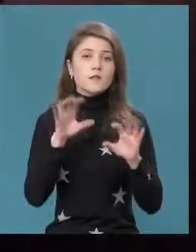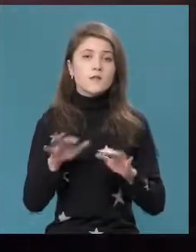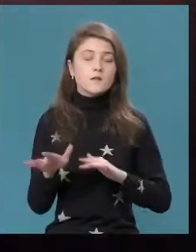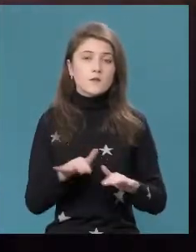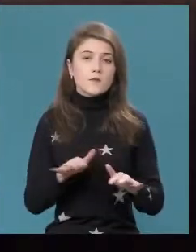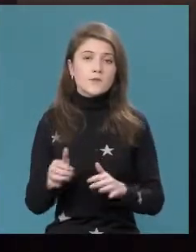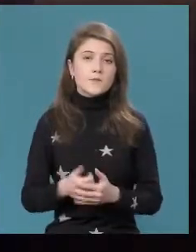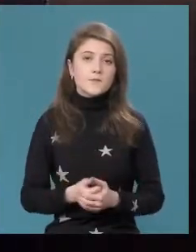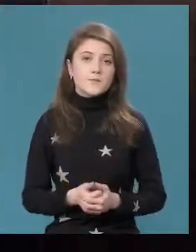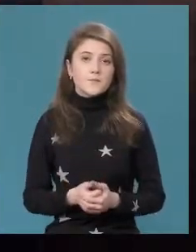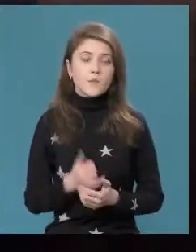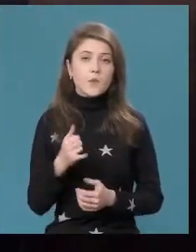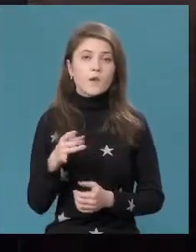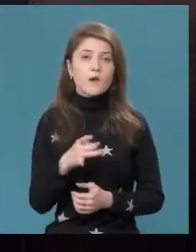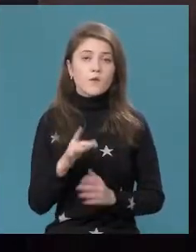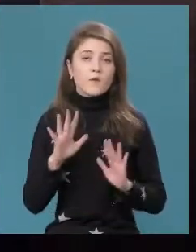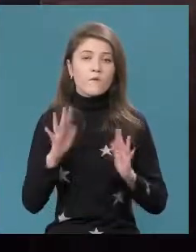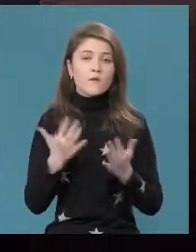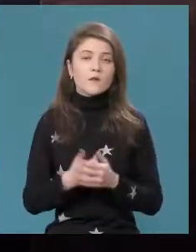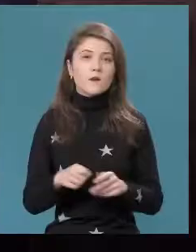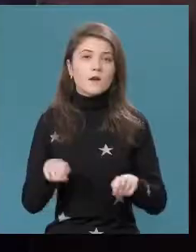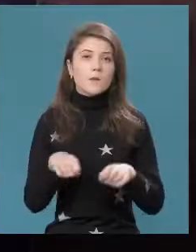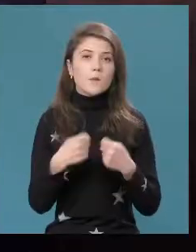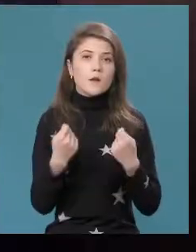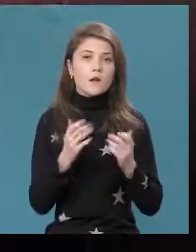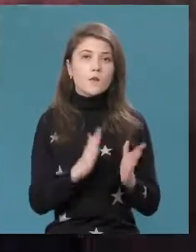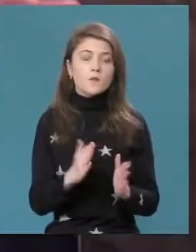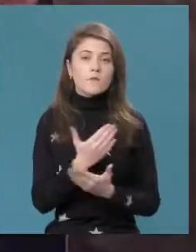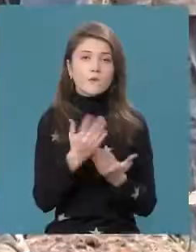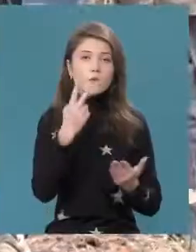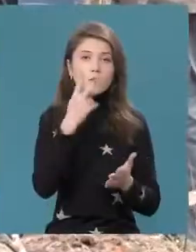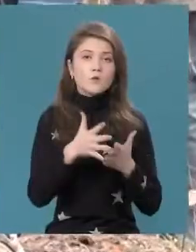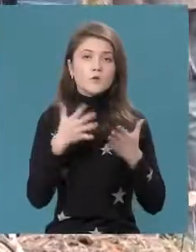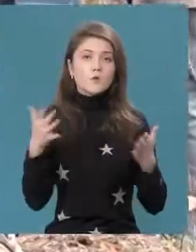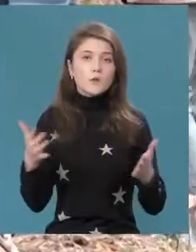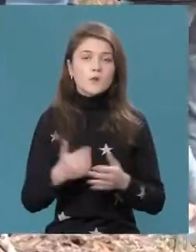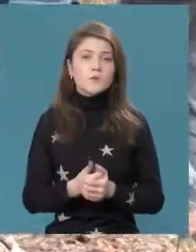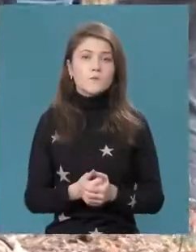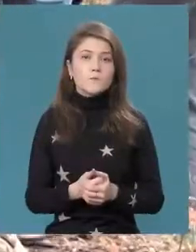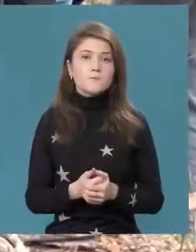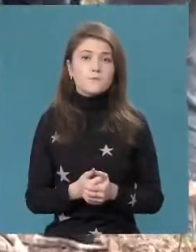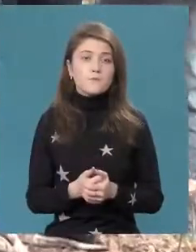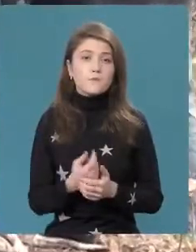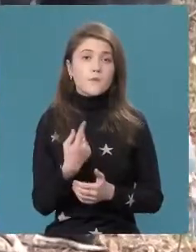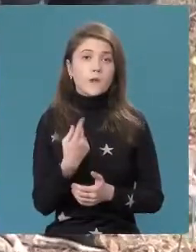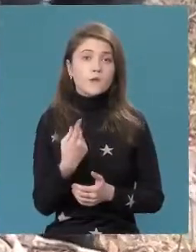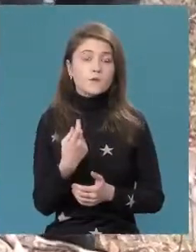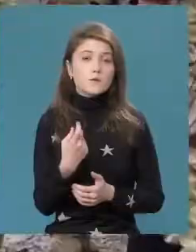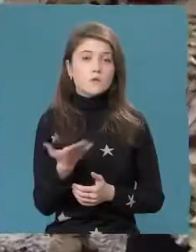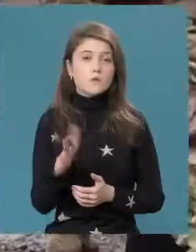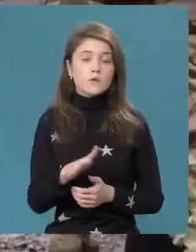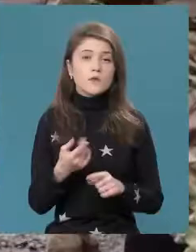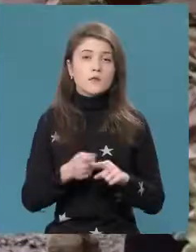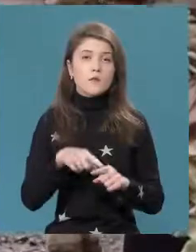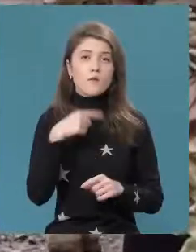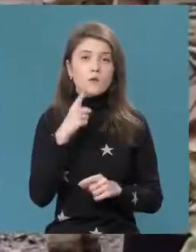Протизаконні дії. У районі виникає кримінальна обстановка. Ви бачили, що більше сотні тітушок привезли до нашого мікрорайону. Вони кажуть, що це